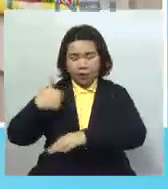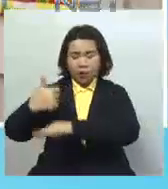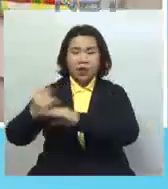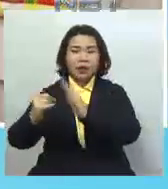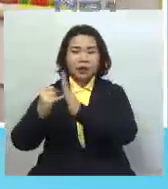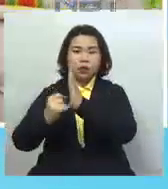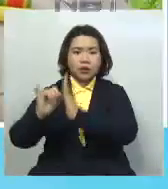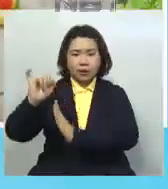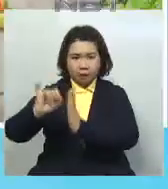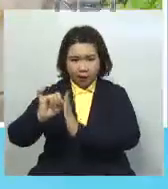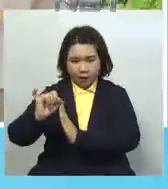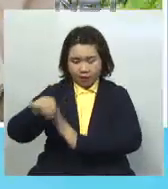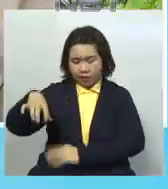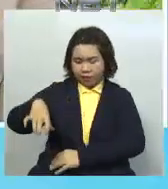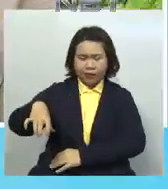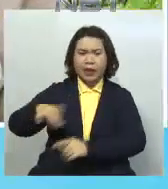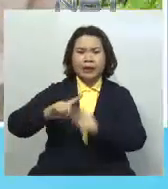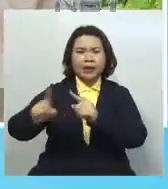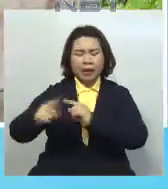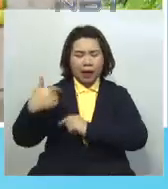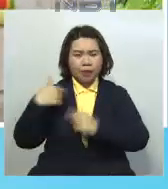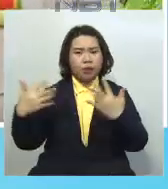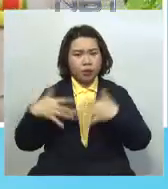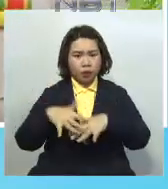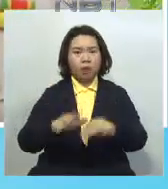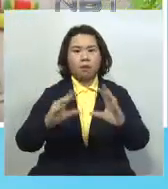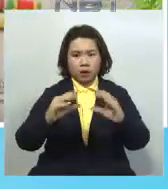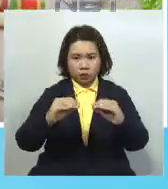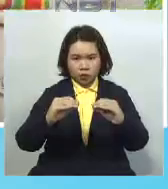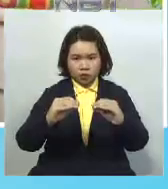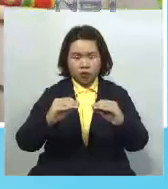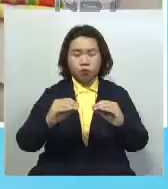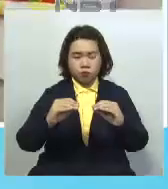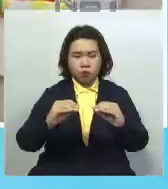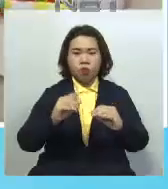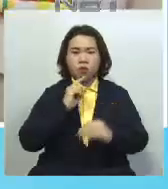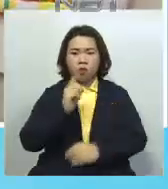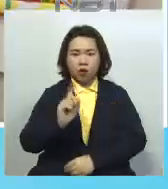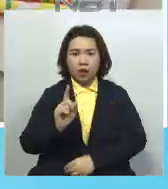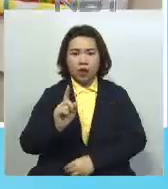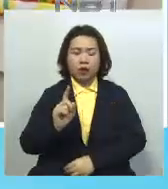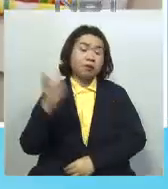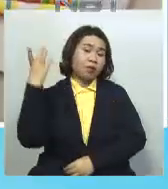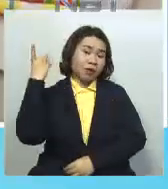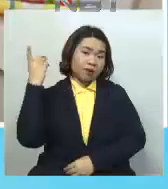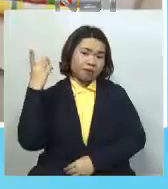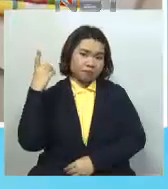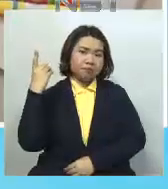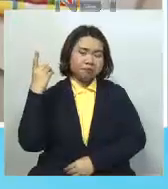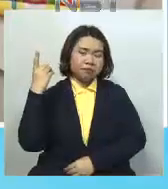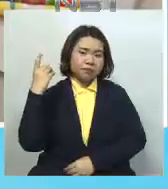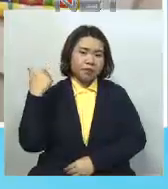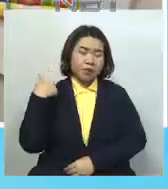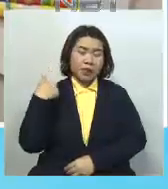ใหม่และก็ทสจในหลายจังหวัดนะฮะจากการประชุมร่วมกันนะครับปรากฏว่าเมื่อวานนะครับสถาน